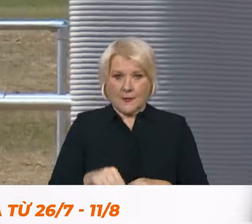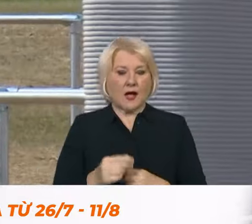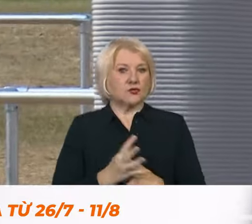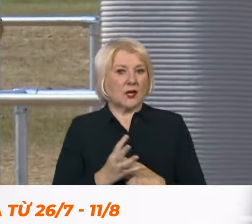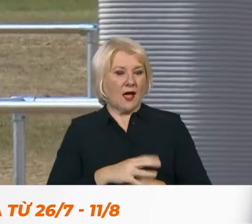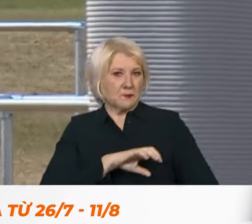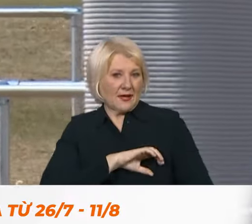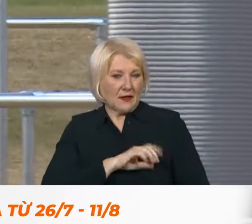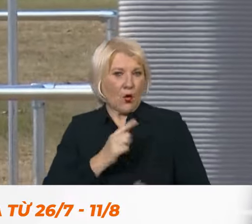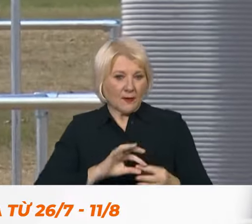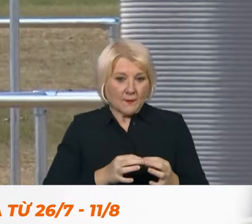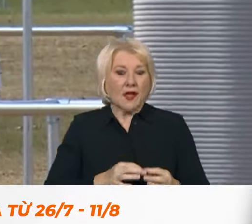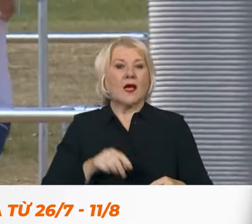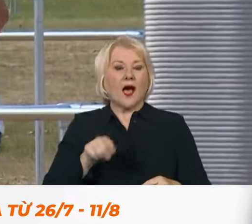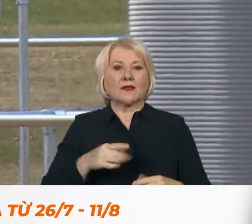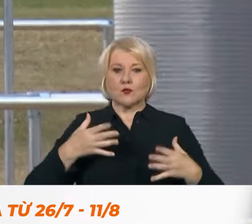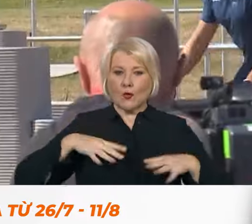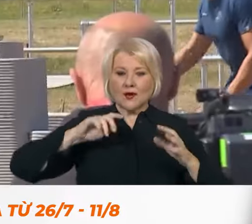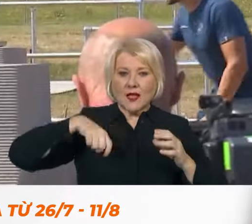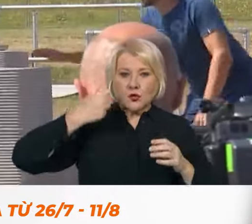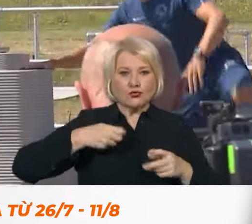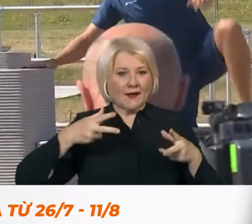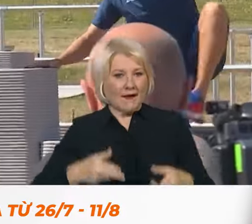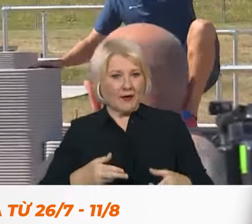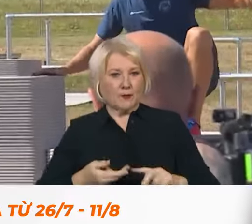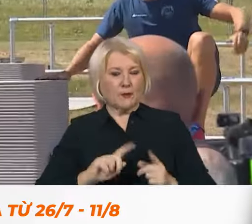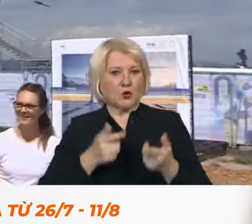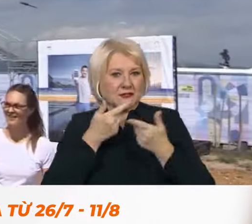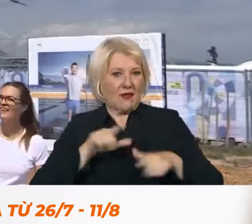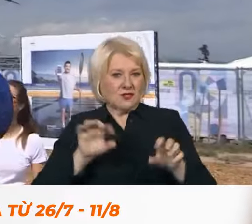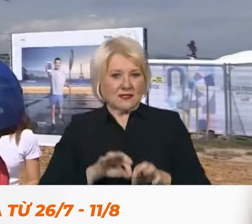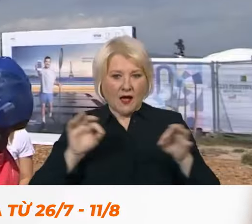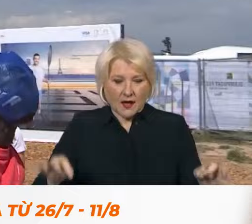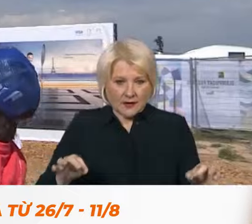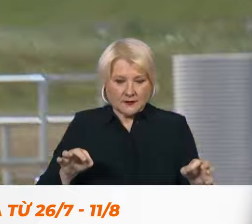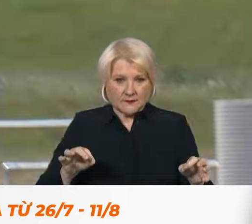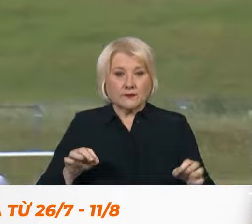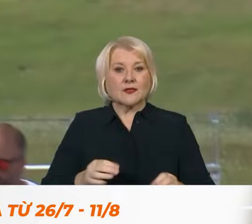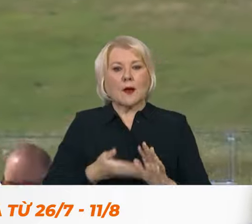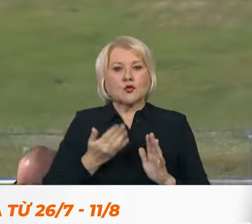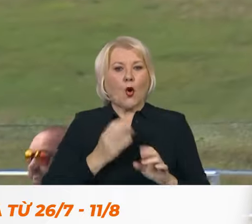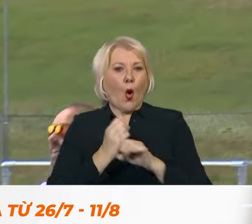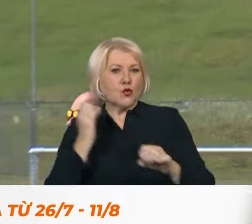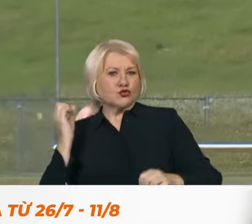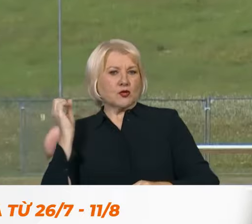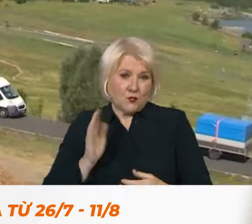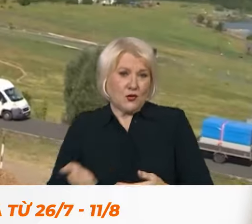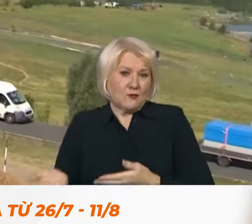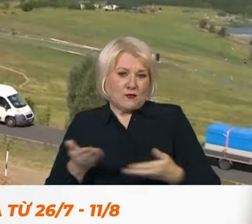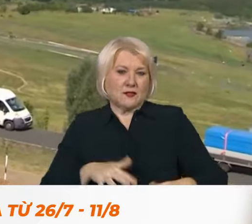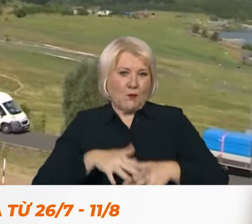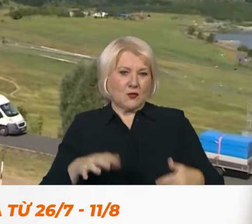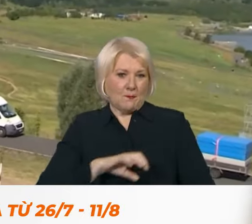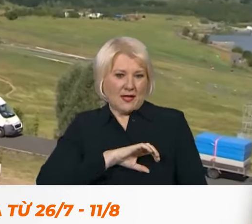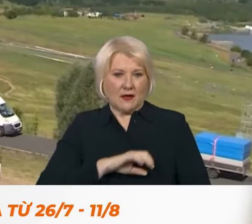Vào thứ Sáu tuần này ở Paris sẽ bắt đầu diễn ra Thế vận hội Olympic. Tại Séc cũng sẽ diễn ra một sự kiện đồng hành chính thức tại Hồ Mos. Hiện tại một bản sao của